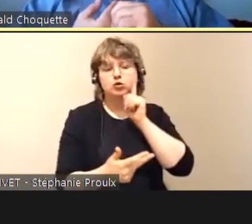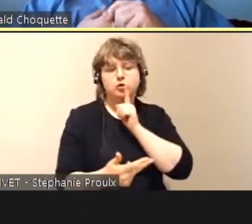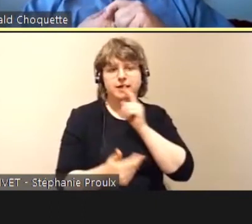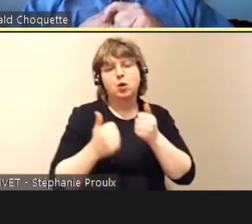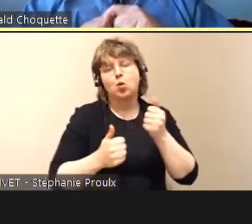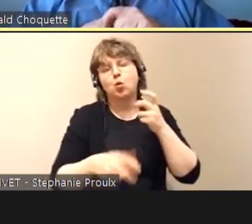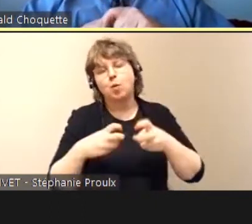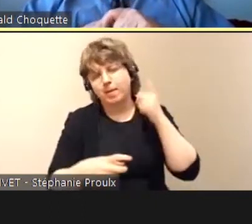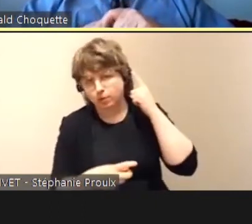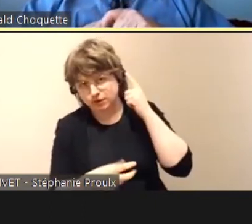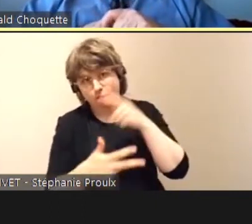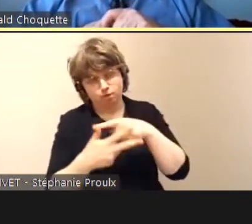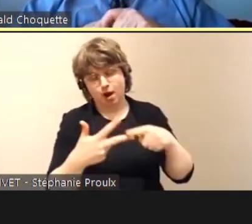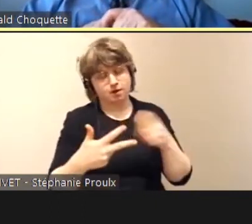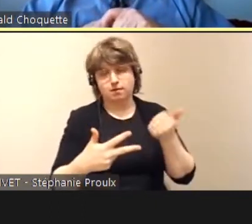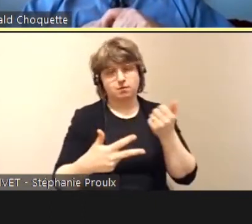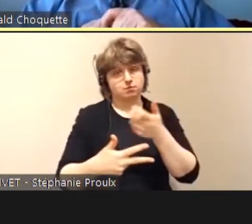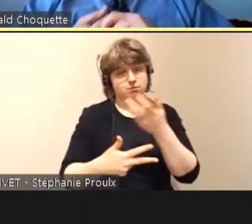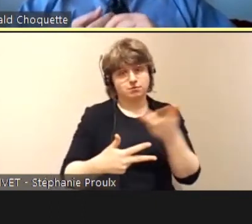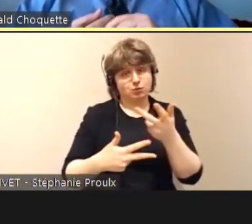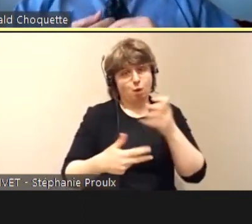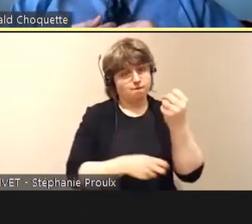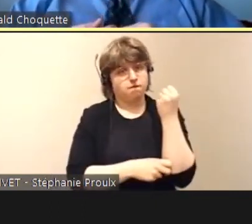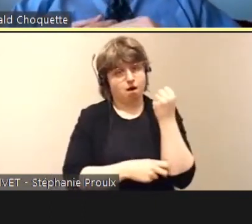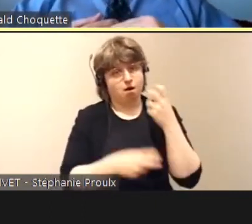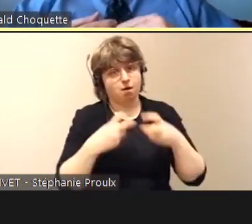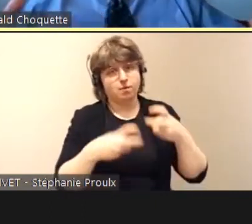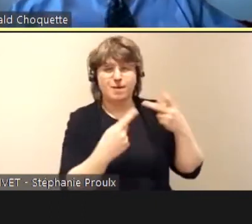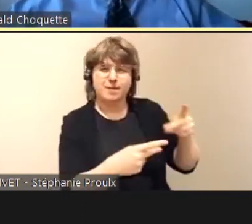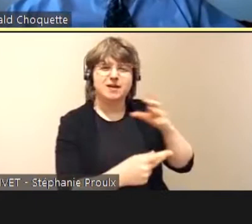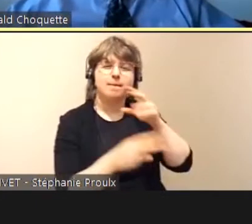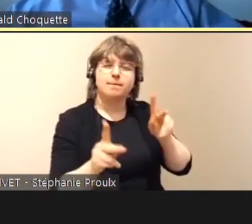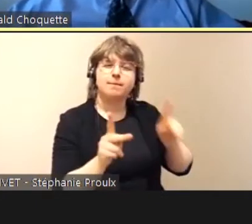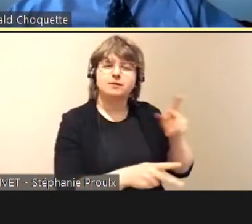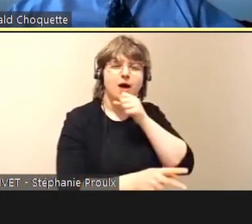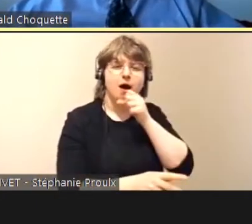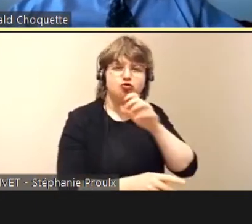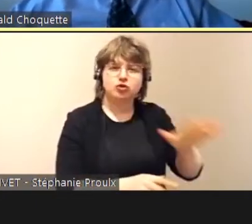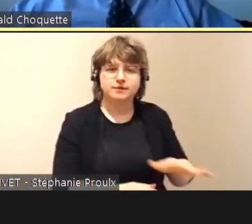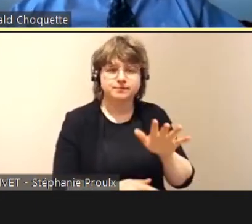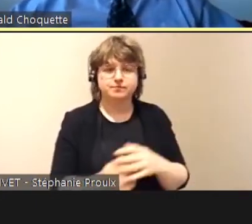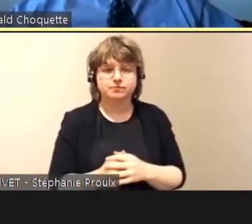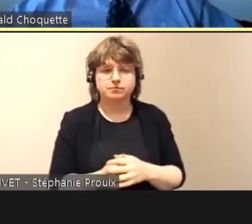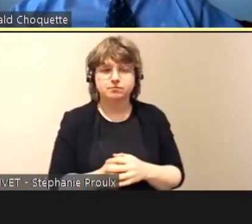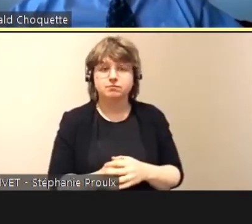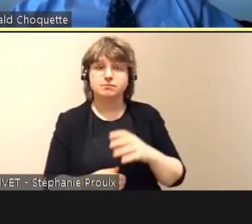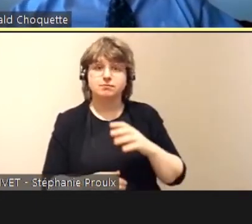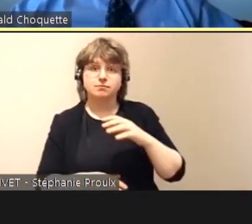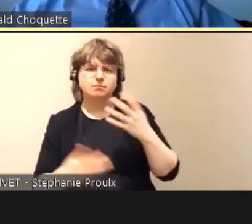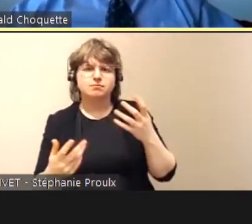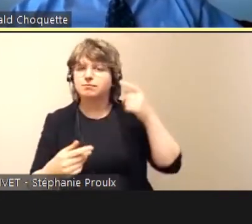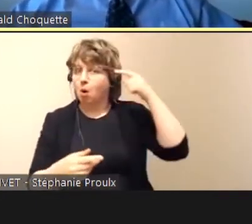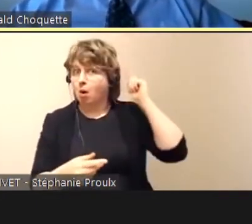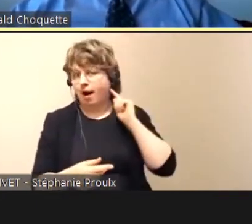ou problème d'audition. OK? C'est sûr, quand on parle d'audition, on parle d'oreille, puis je